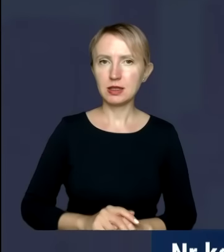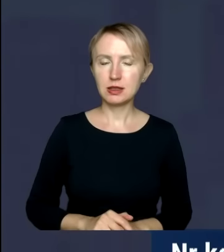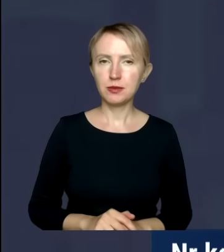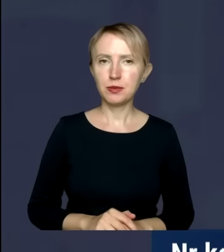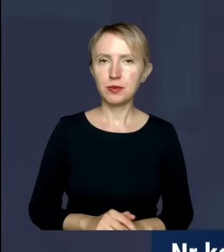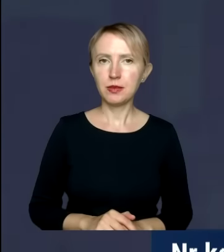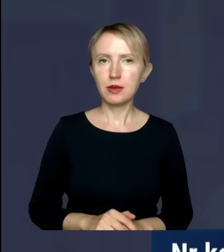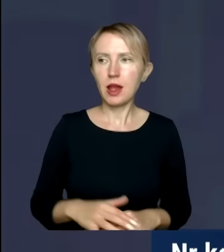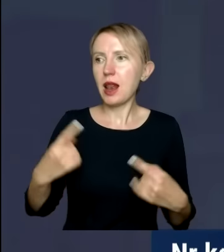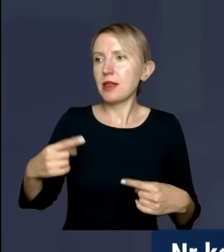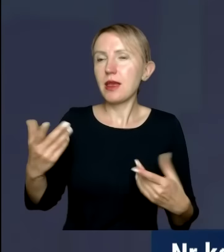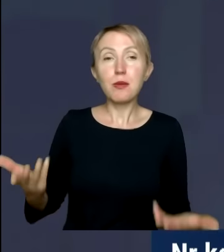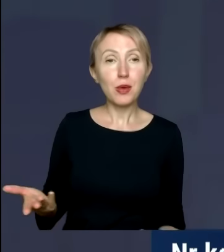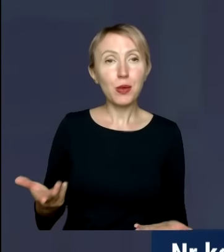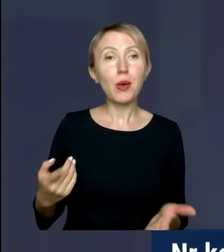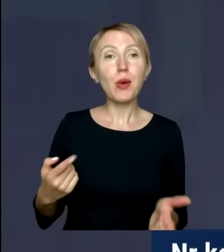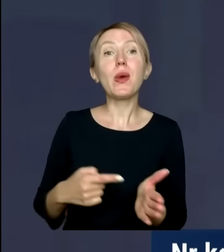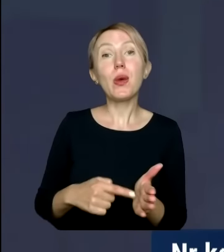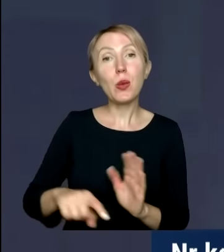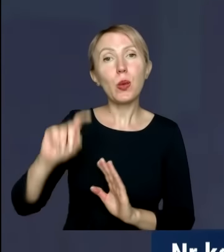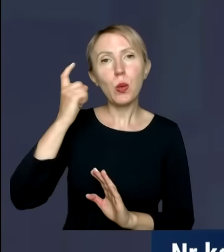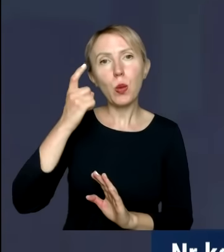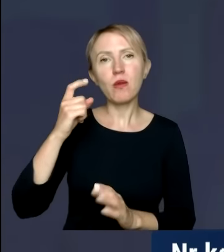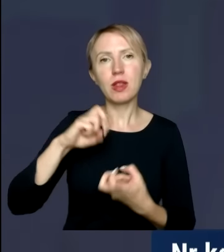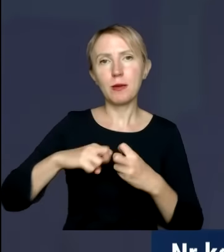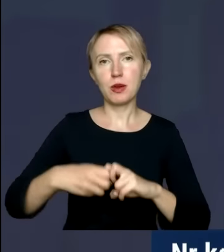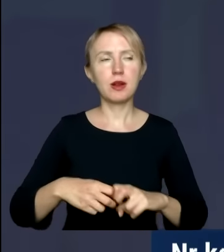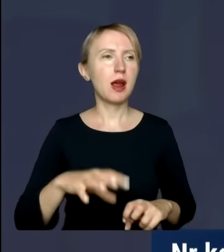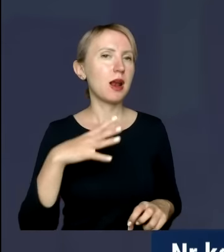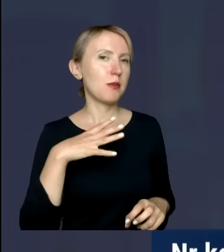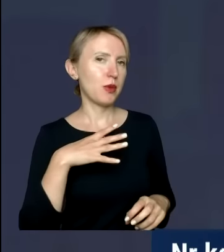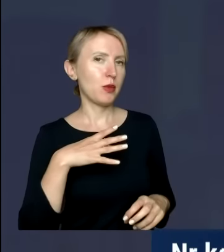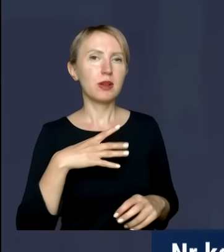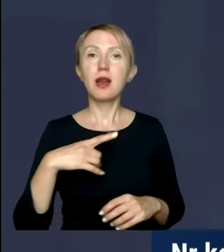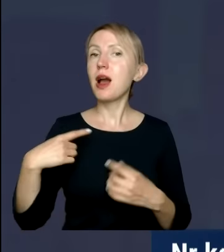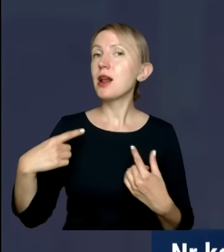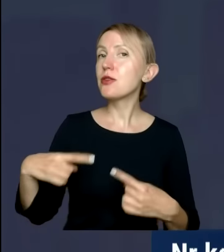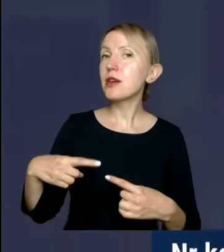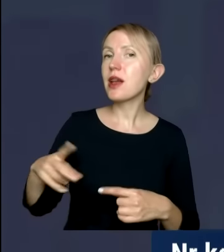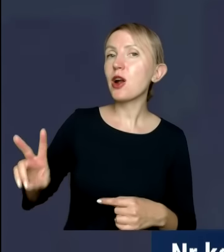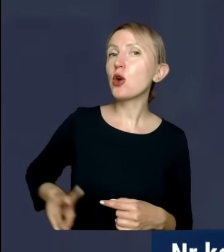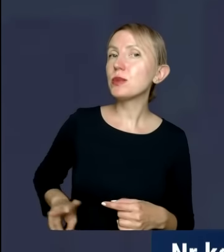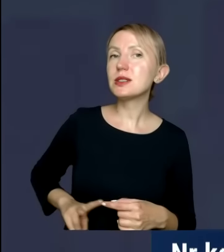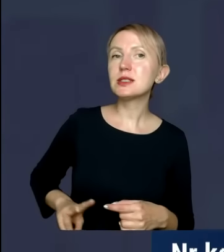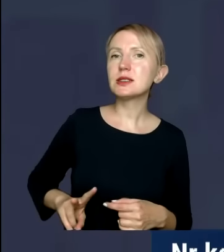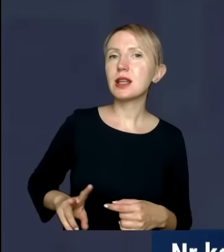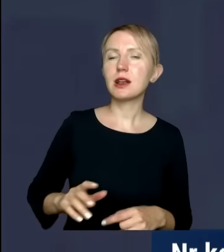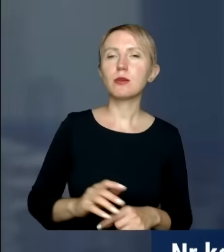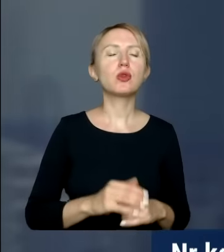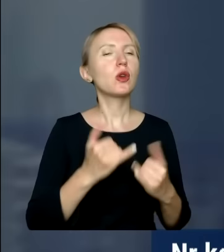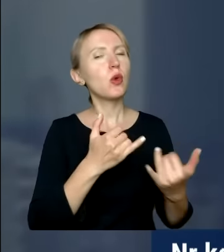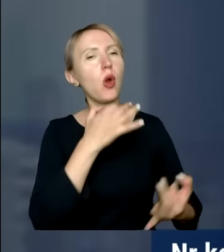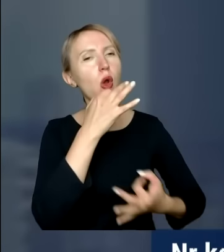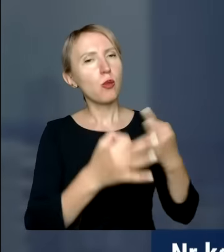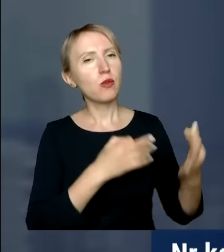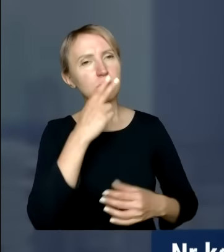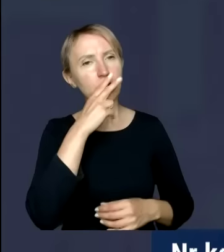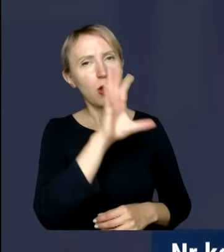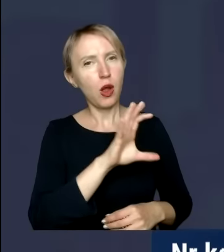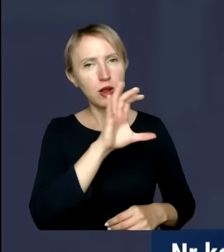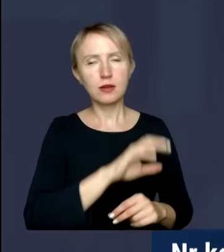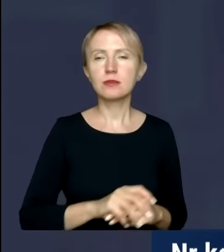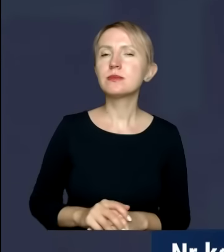był nieobecny i w tym jest zasadniczy ale był nieobecny jako minister nie wykony swoich obowią jeszcze